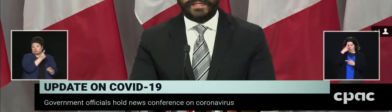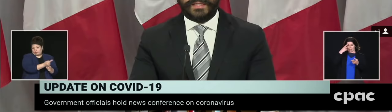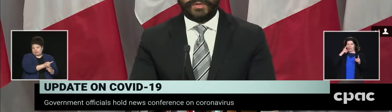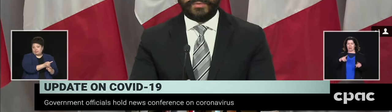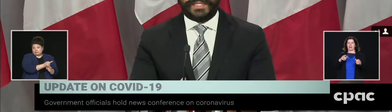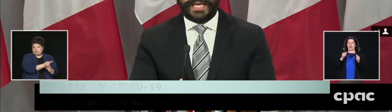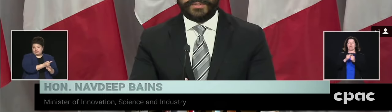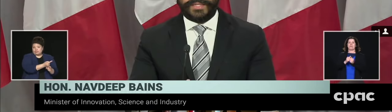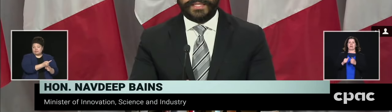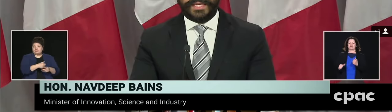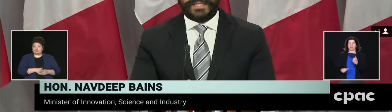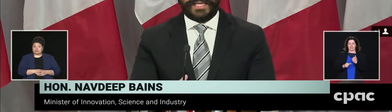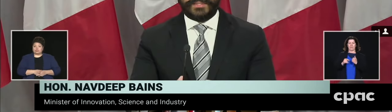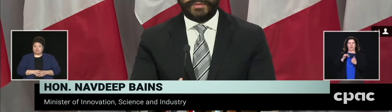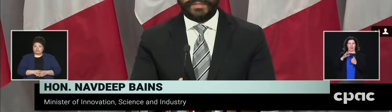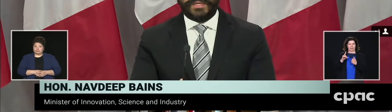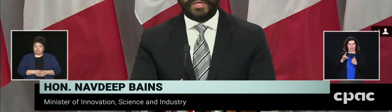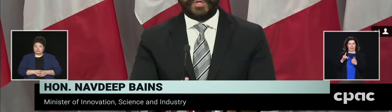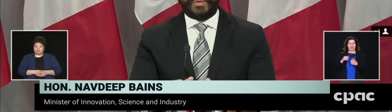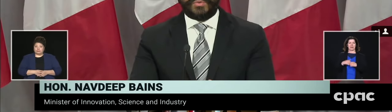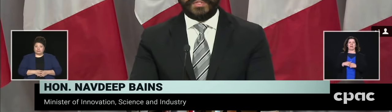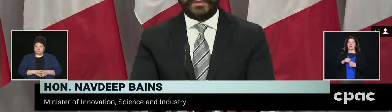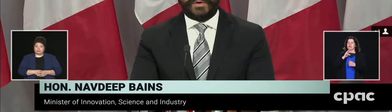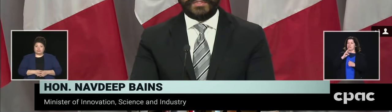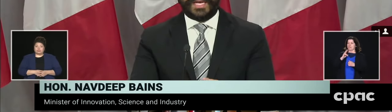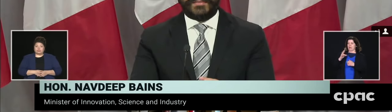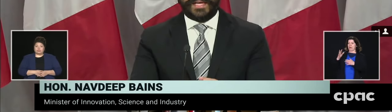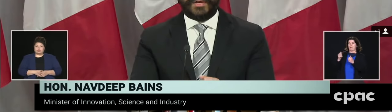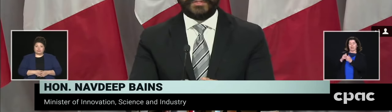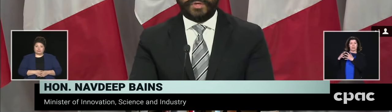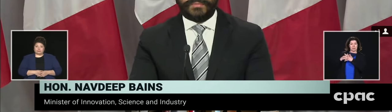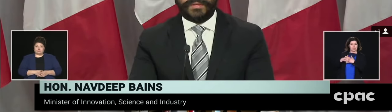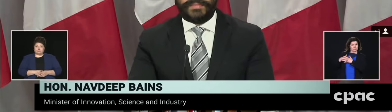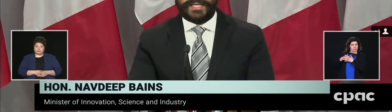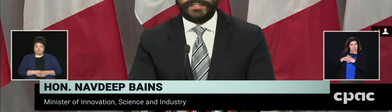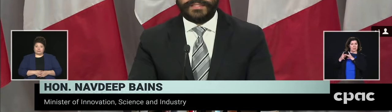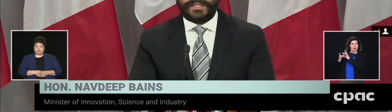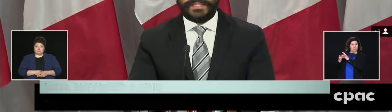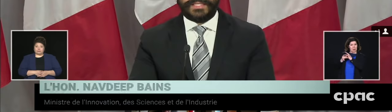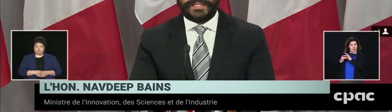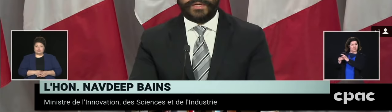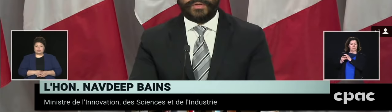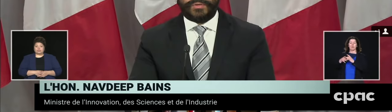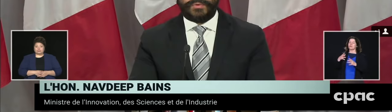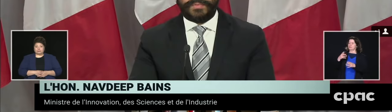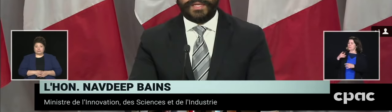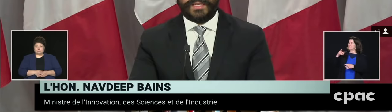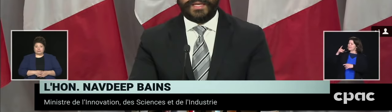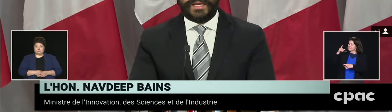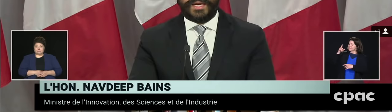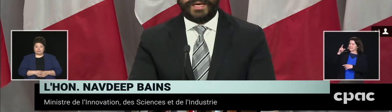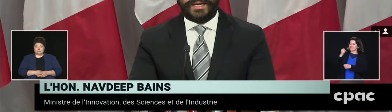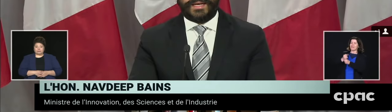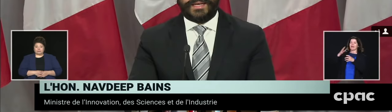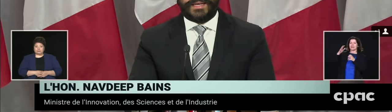aux États-Unis. C très simple. Nous devons travailler ensemble parce que le secteur automobile